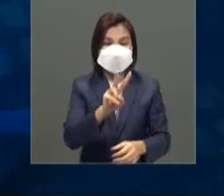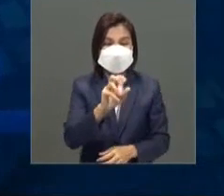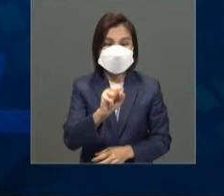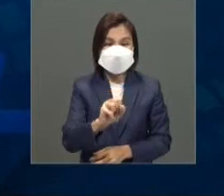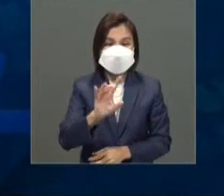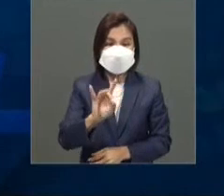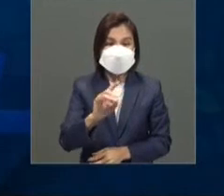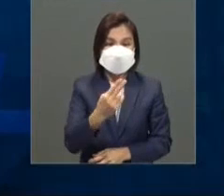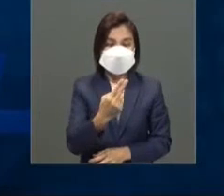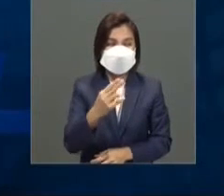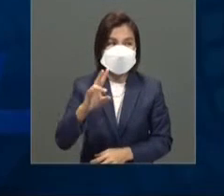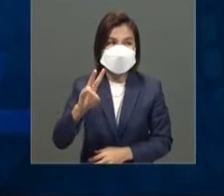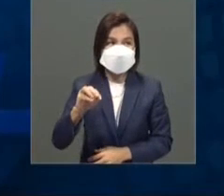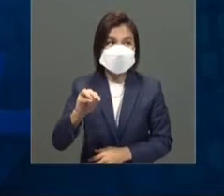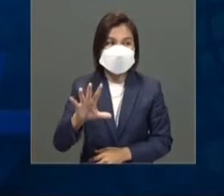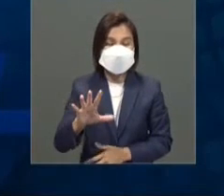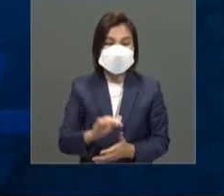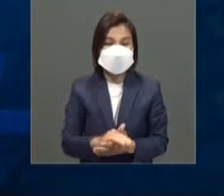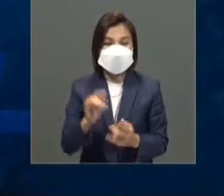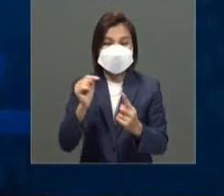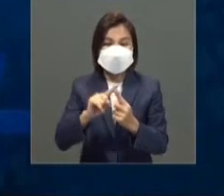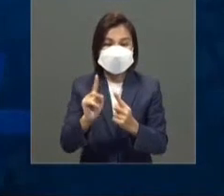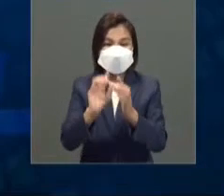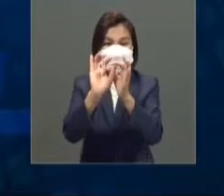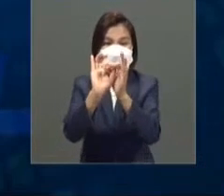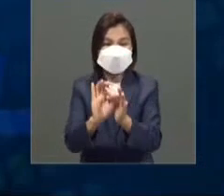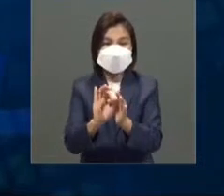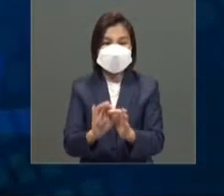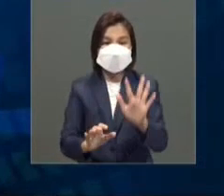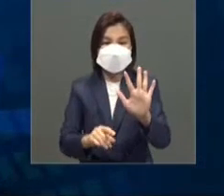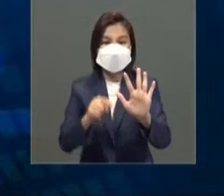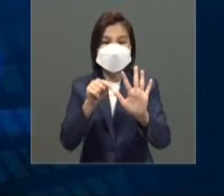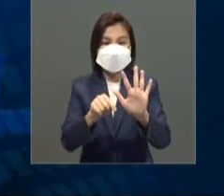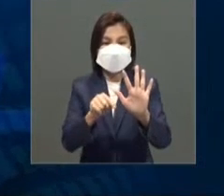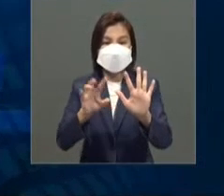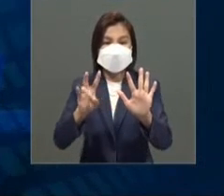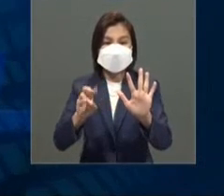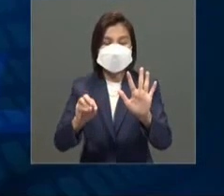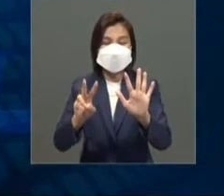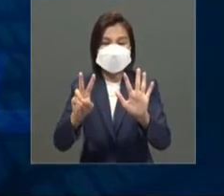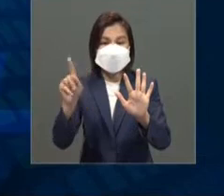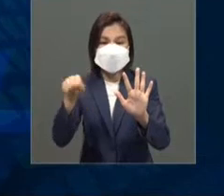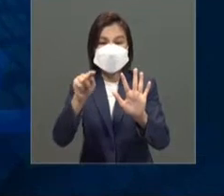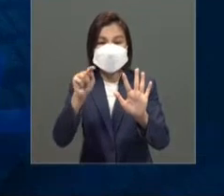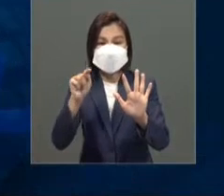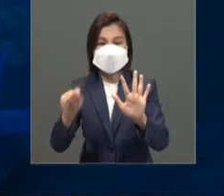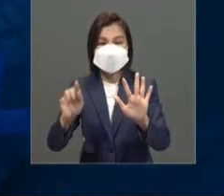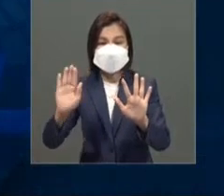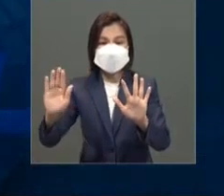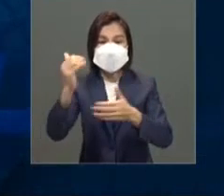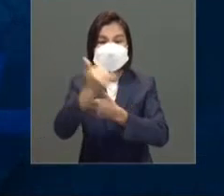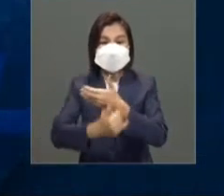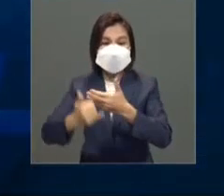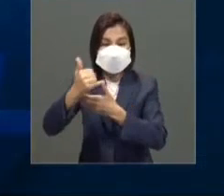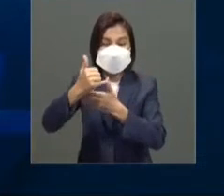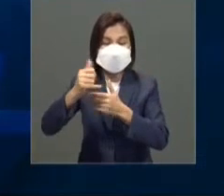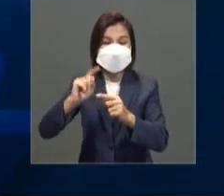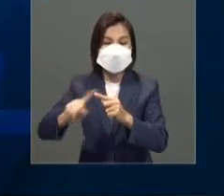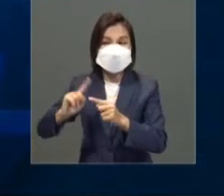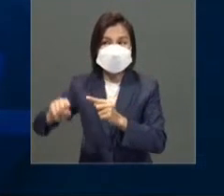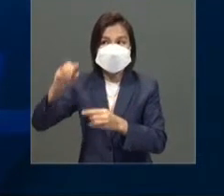280,000 กับ75คนนะครับคิดเป็น 5.72% ของจำนวนประชากรต่างชาติที่อยู่ในประเทศไทยนะ